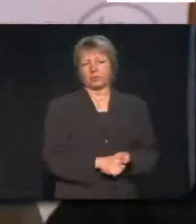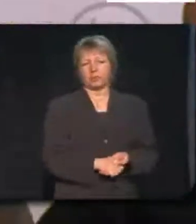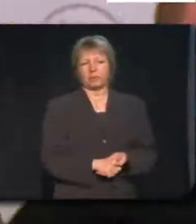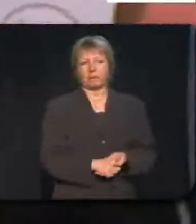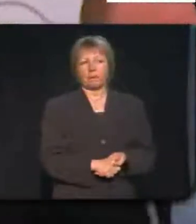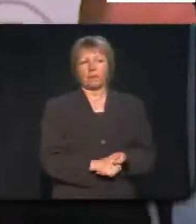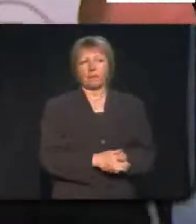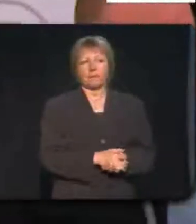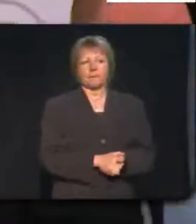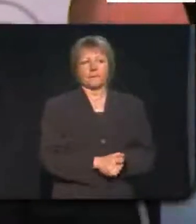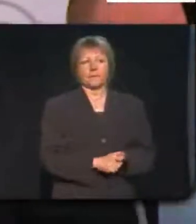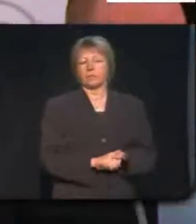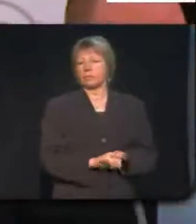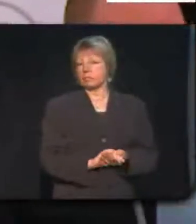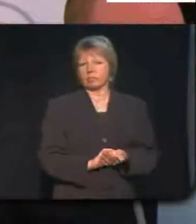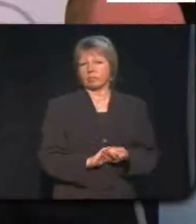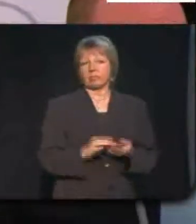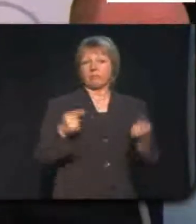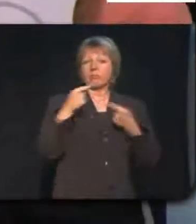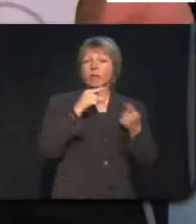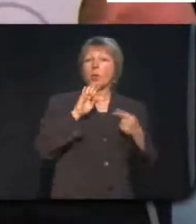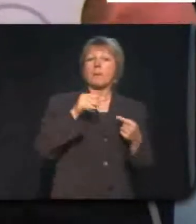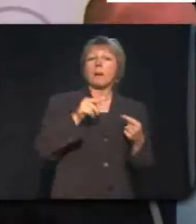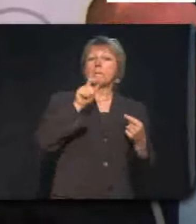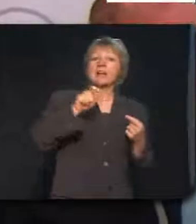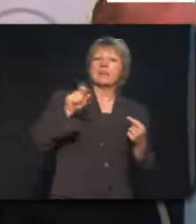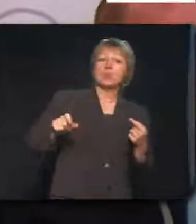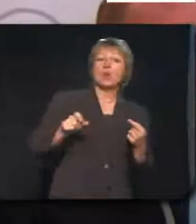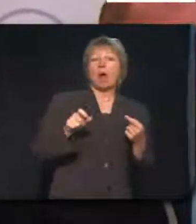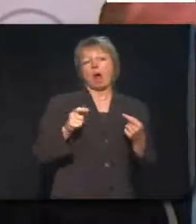Personaldebatten hatten wir am Freitag